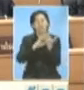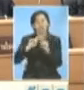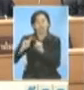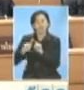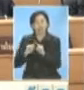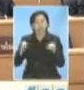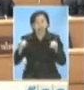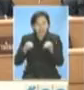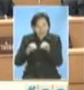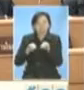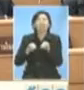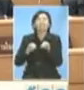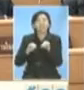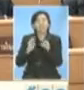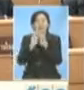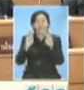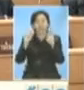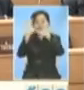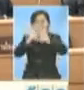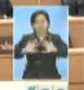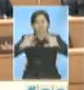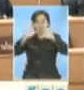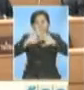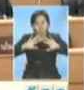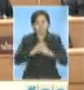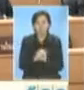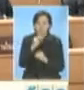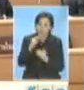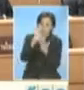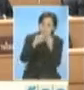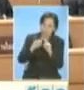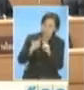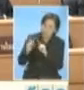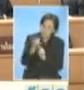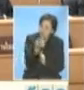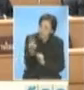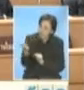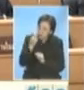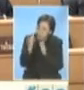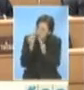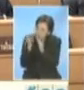รับประชาคมเศรษฐกิจอาเซียนแต่ท่านไม่ไปดูบ้านเพื่อนบ้านเลยว่าเขาทำอะไรกัน